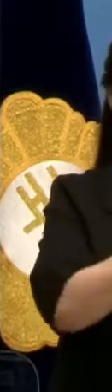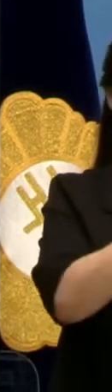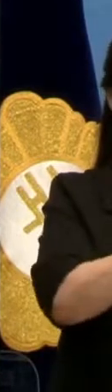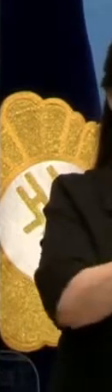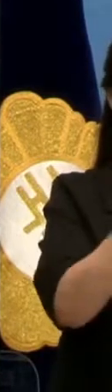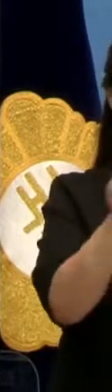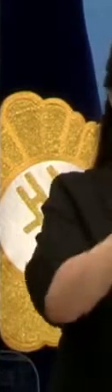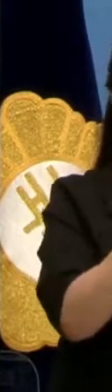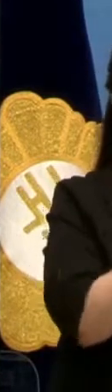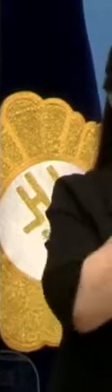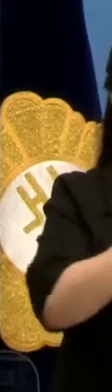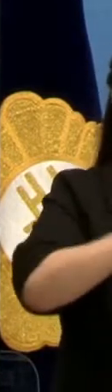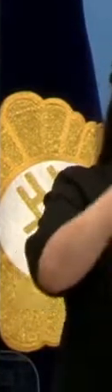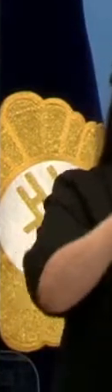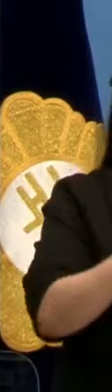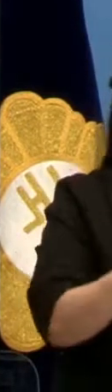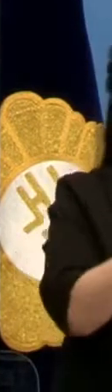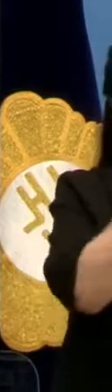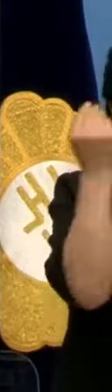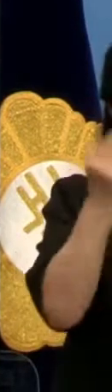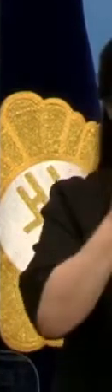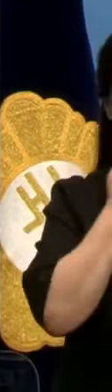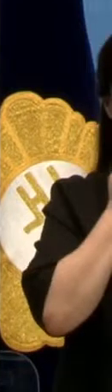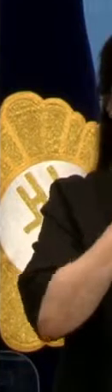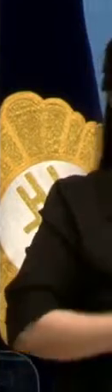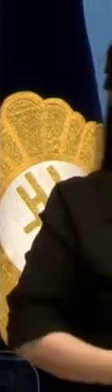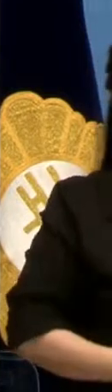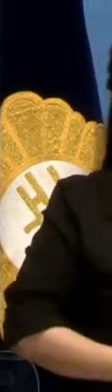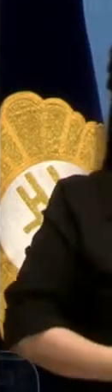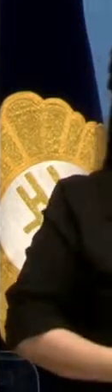대한 어떠한 논쟁도 피하지 않겠습니다.